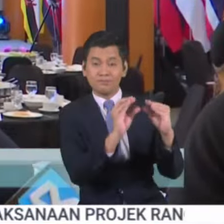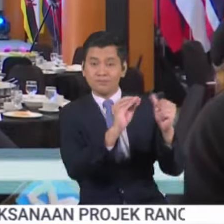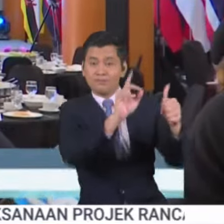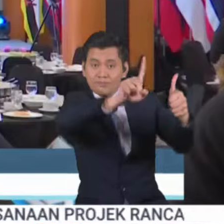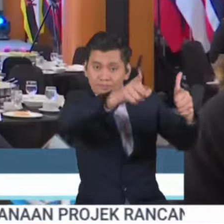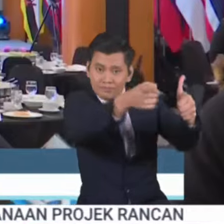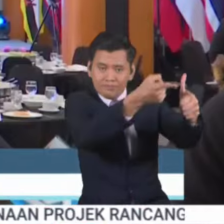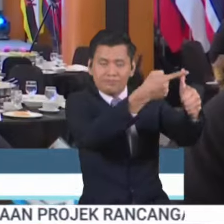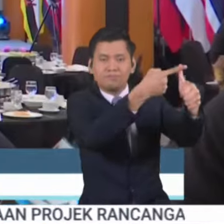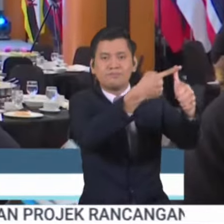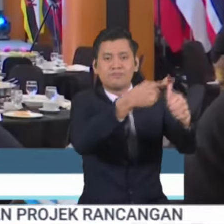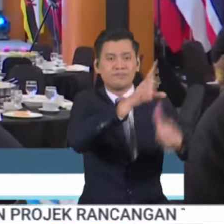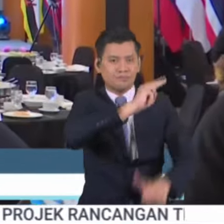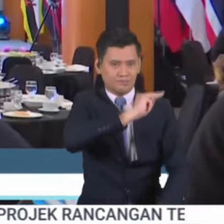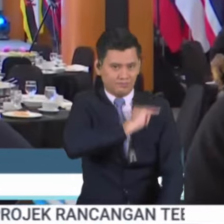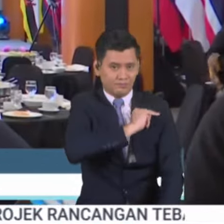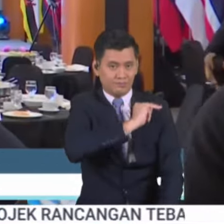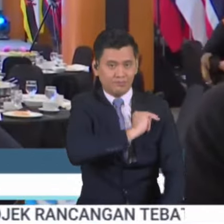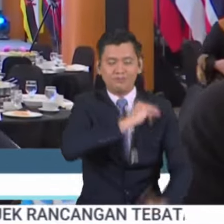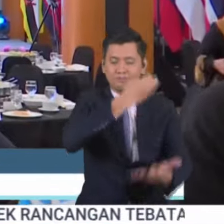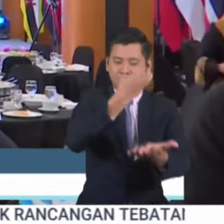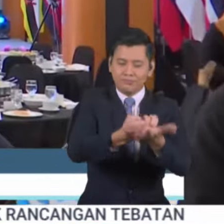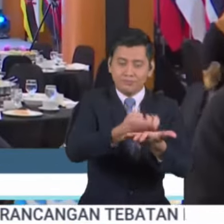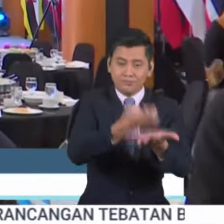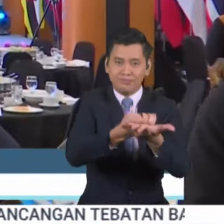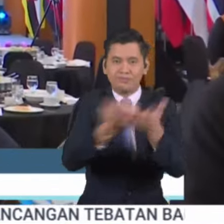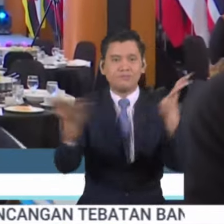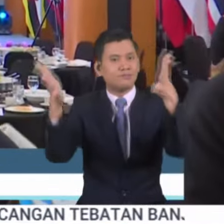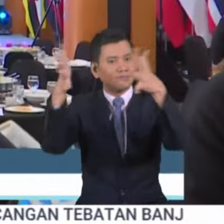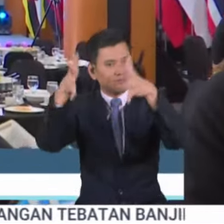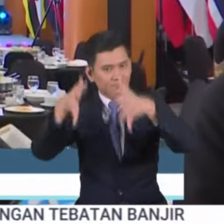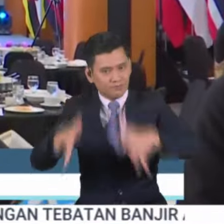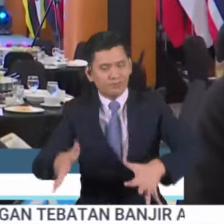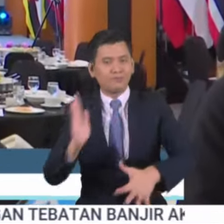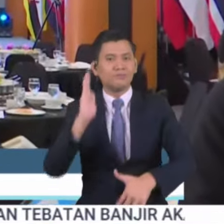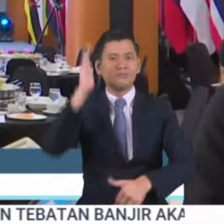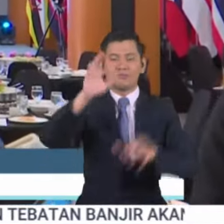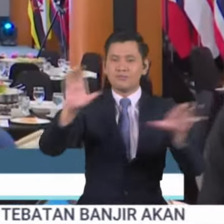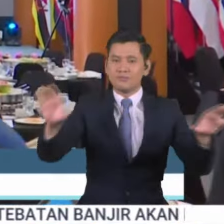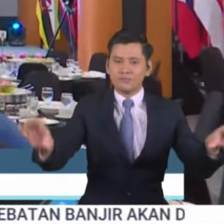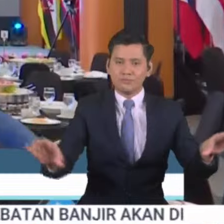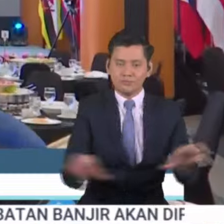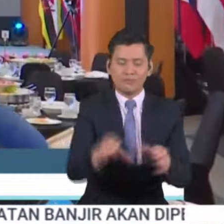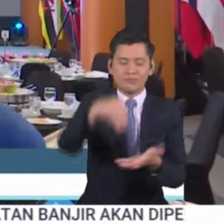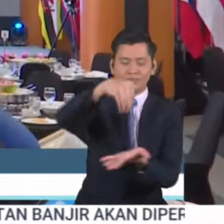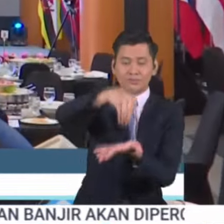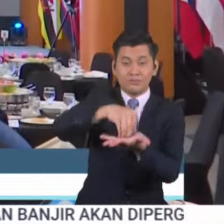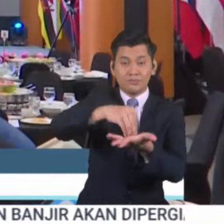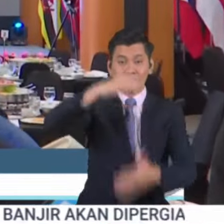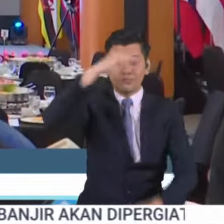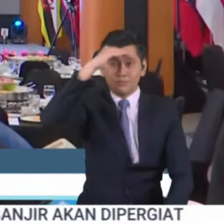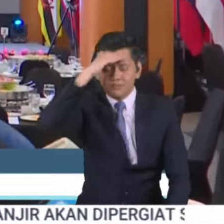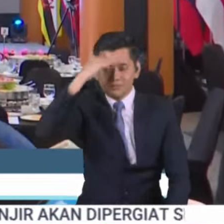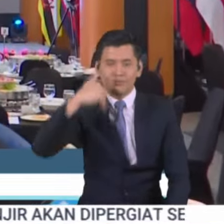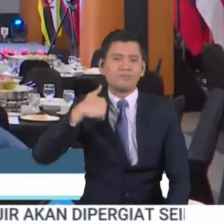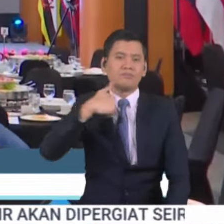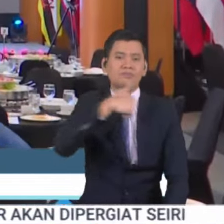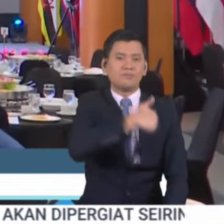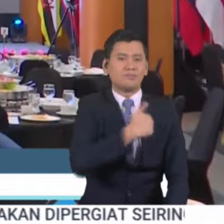di antara menteri-menteri ekonomi ASEAN yang akan diadakan di Desaru di Johor, di mana kita akan